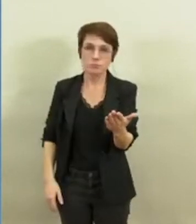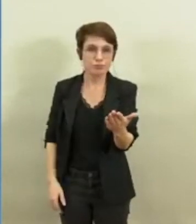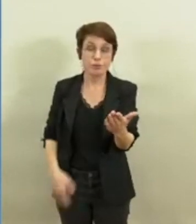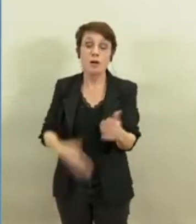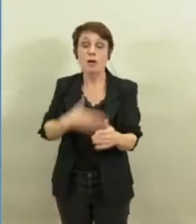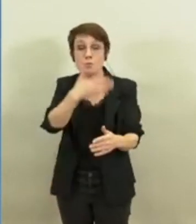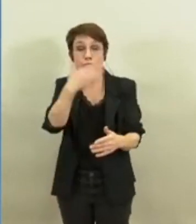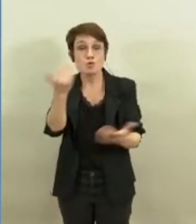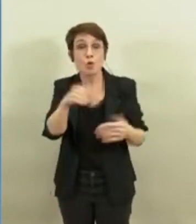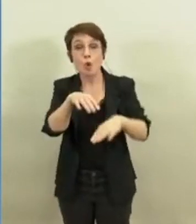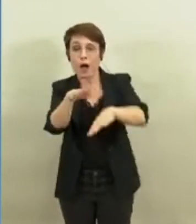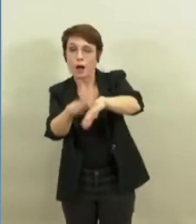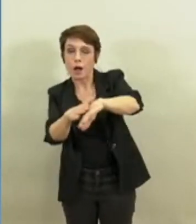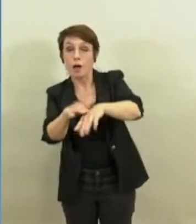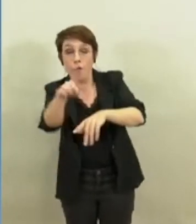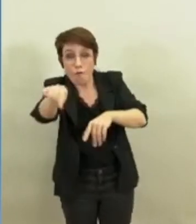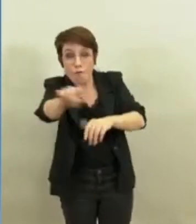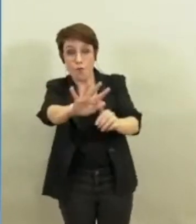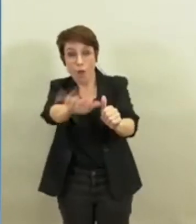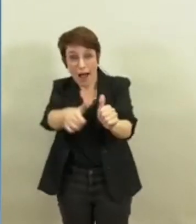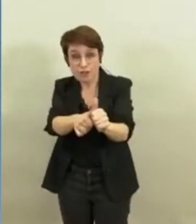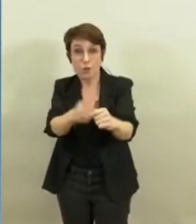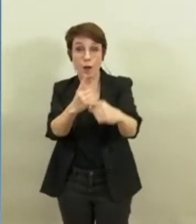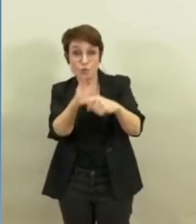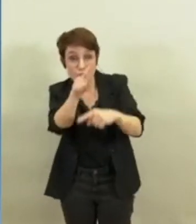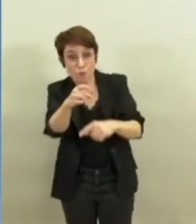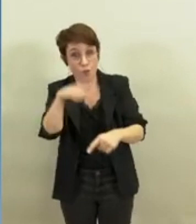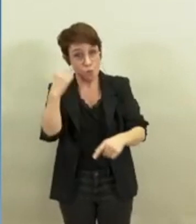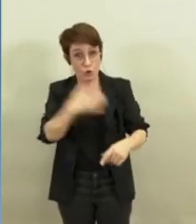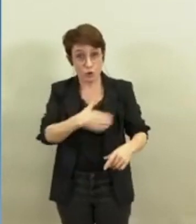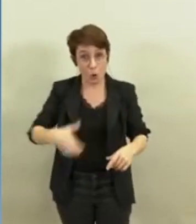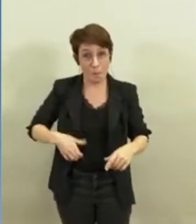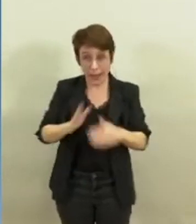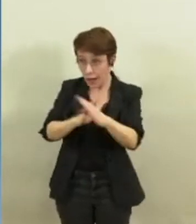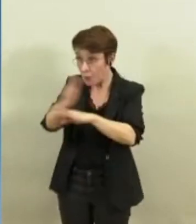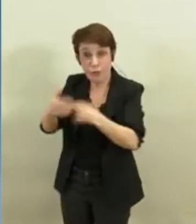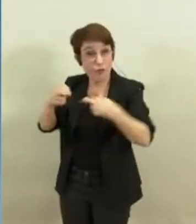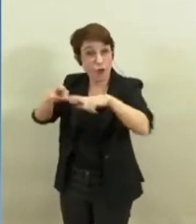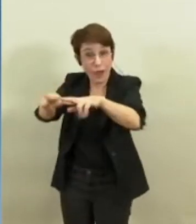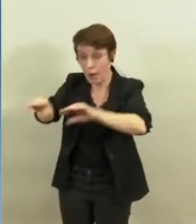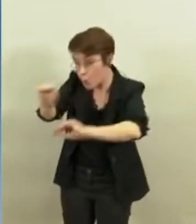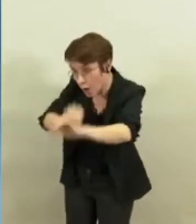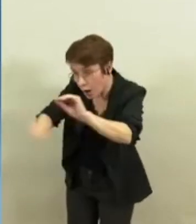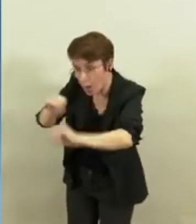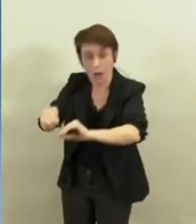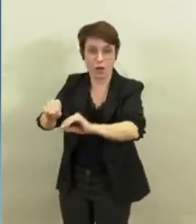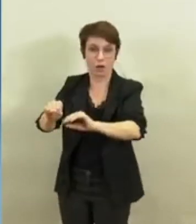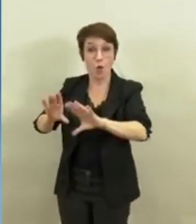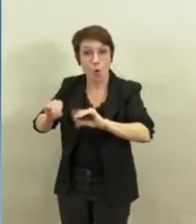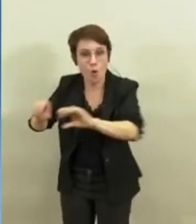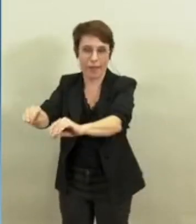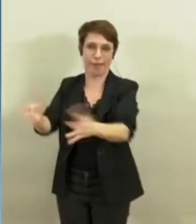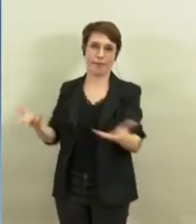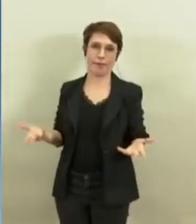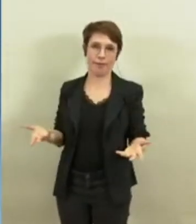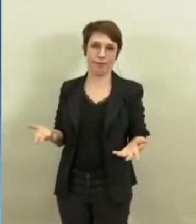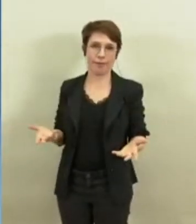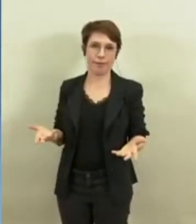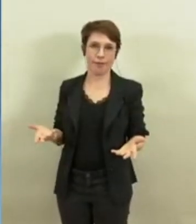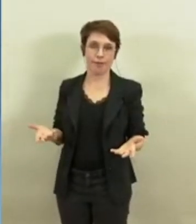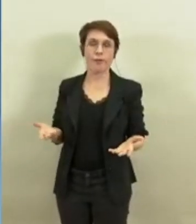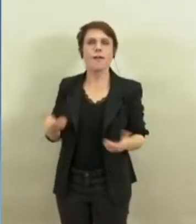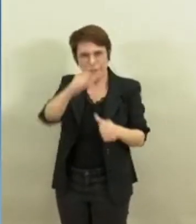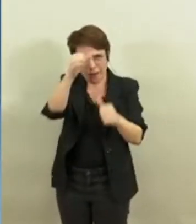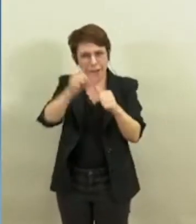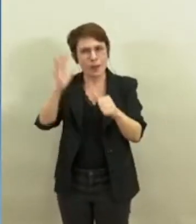et vous-même, vous occupiez de ceux qui sont dans la rue à Grenoble et vous traitiez les problèmes. Vous aviez déjà, rappelez-vous, à